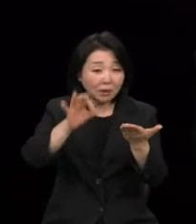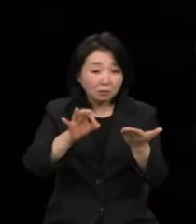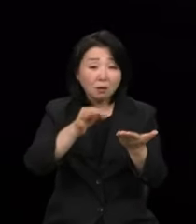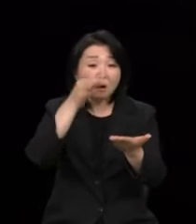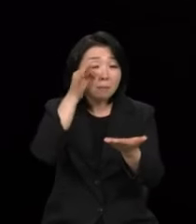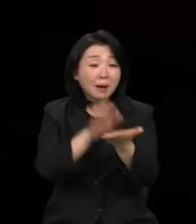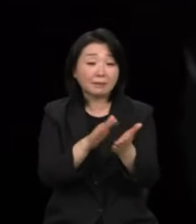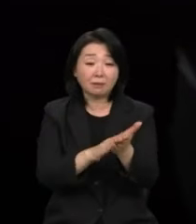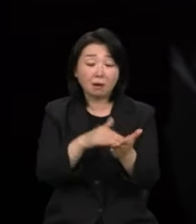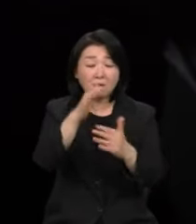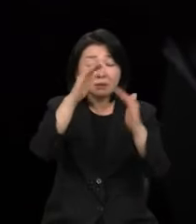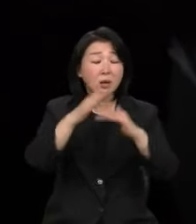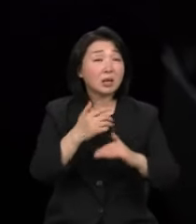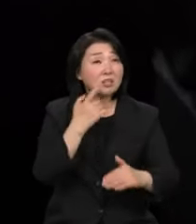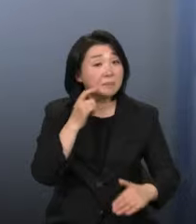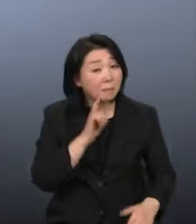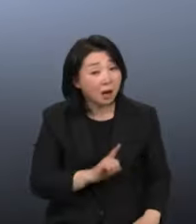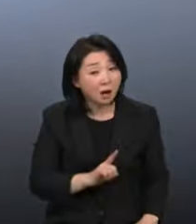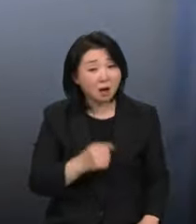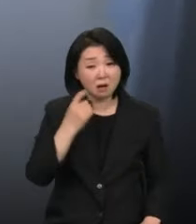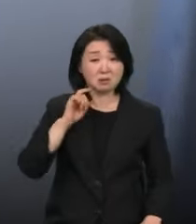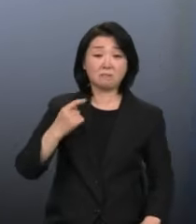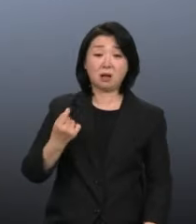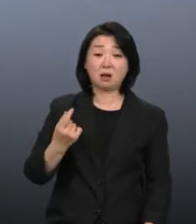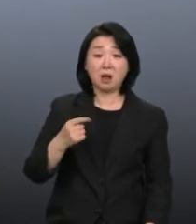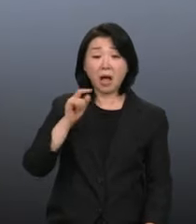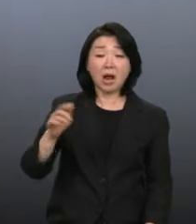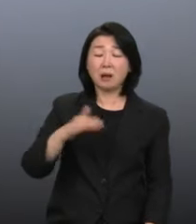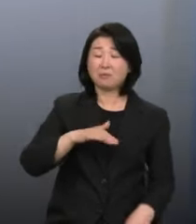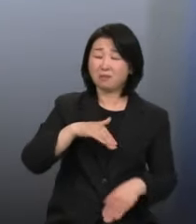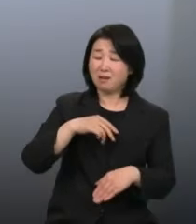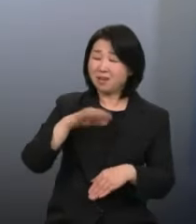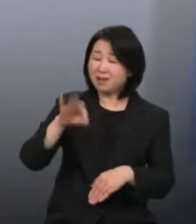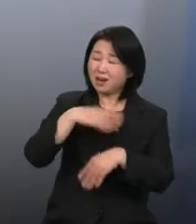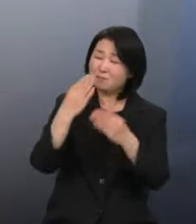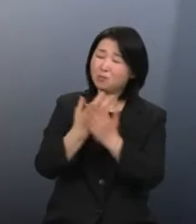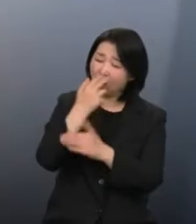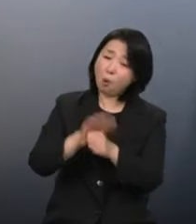내용 다 사실 아니라는 거예요? 사실 아니에요. 하나부터 다 열거니 다 억울하지.